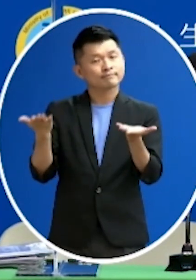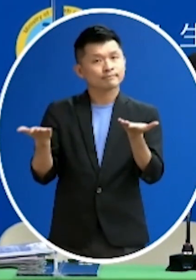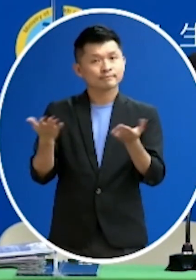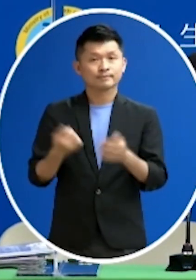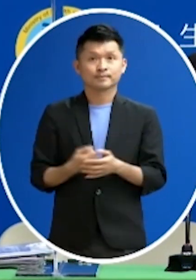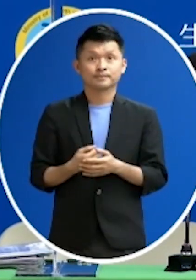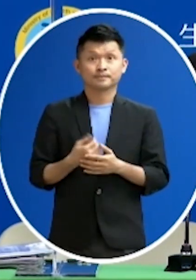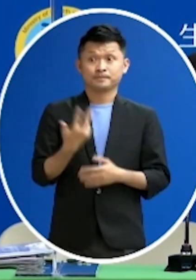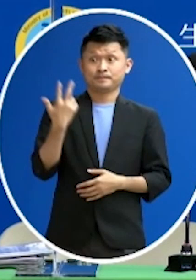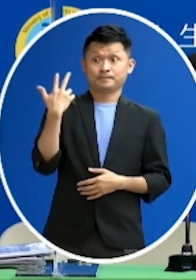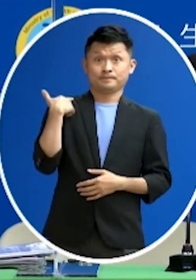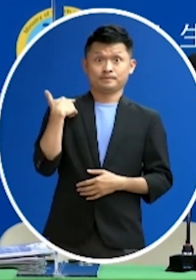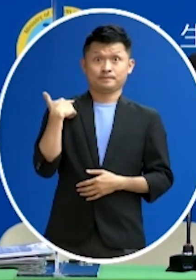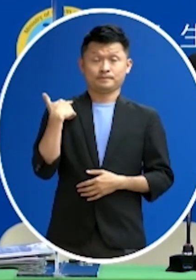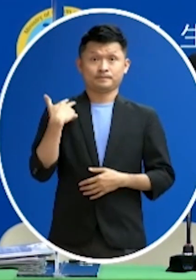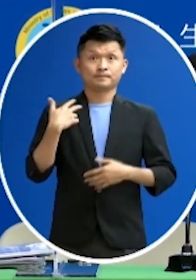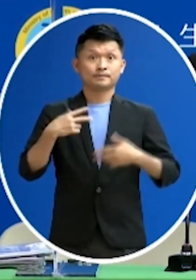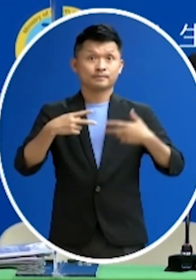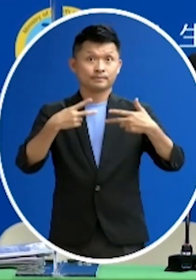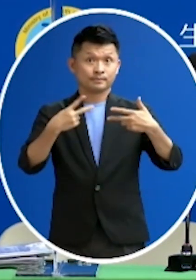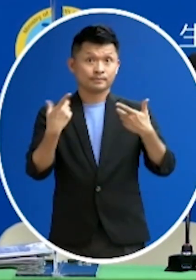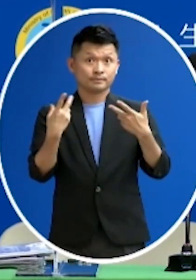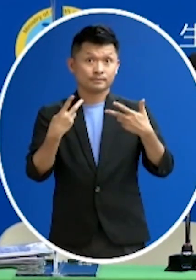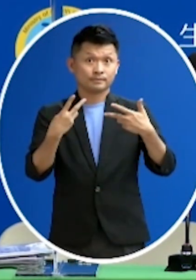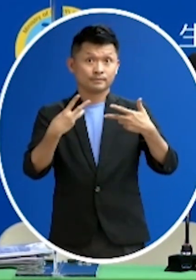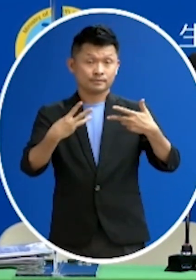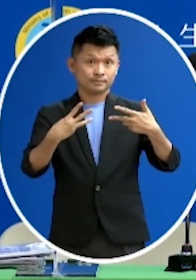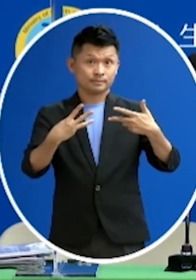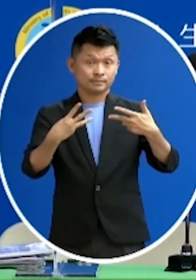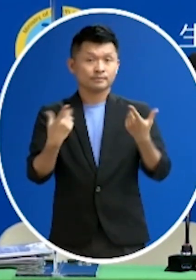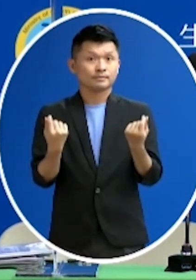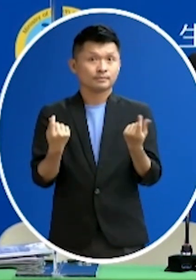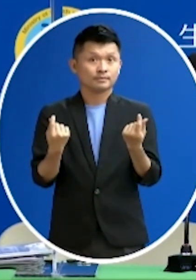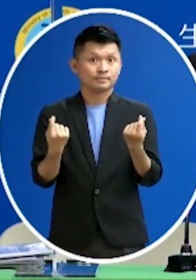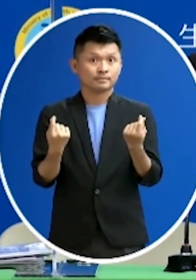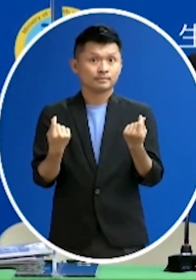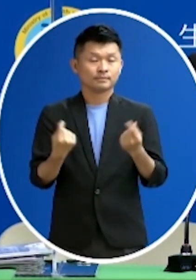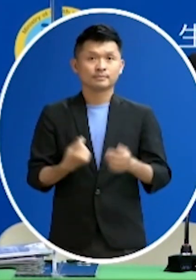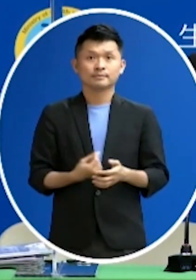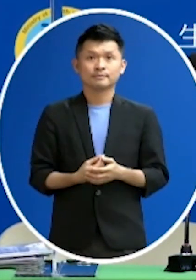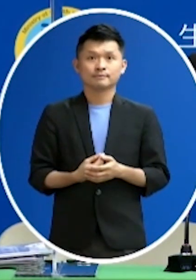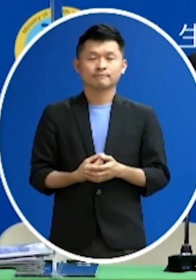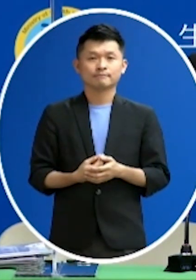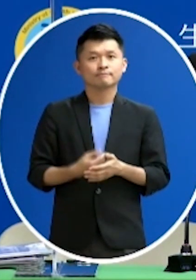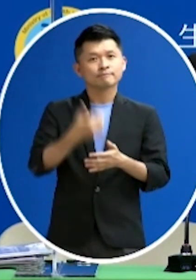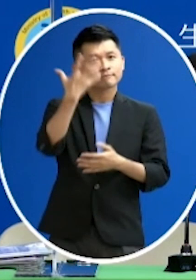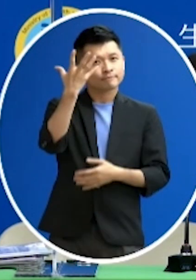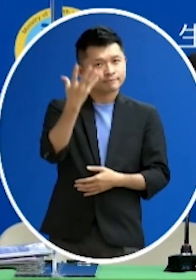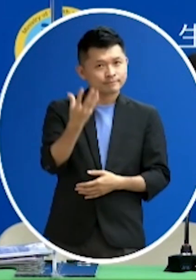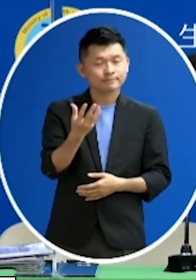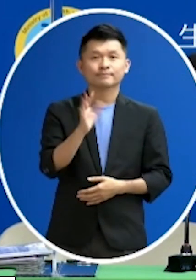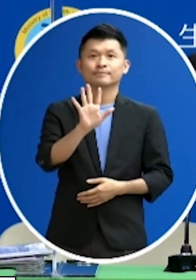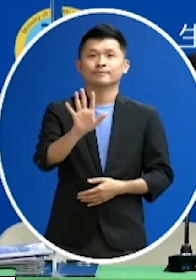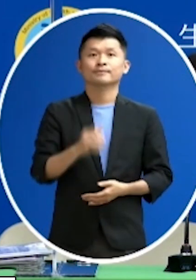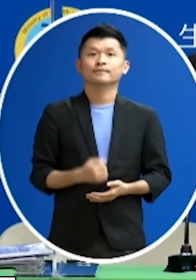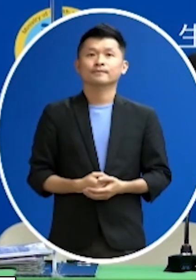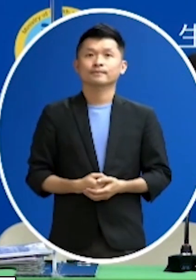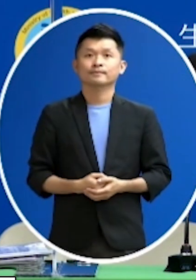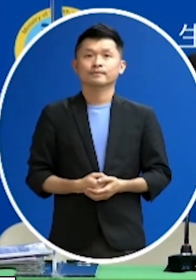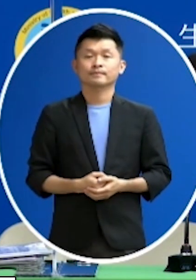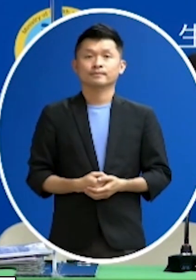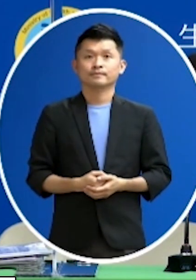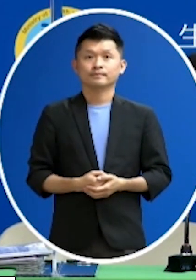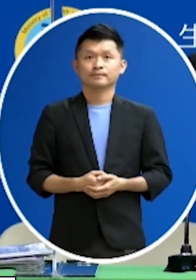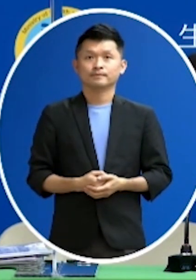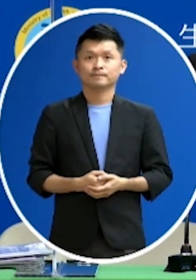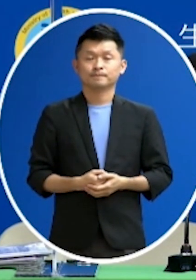但是比起上一周的话，那稍微还是低的，上一周的礼拜三还是稍微低了一点点，所以说整体目